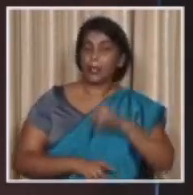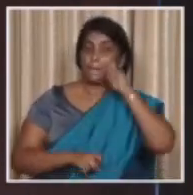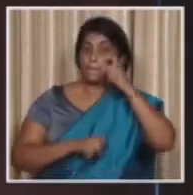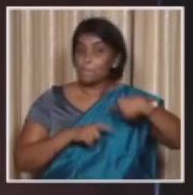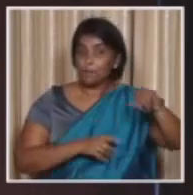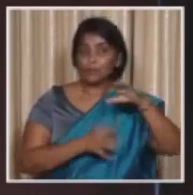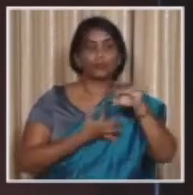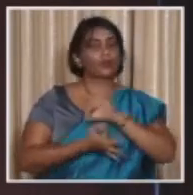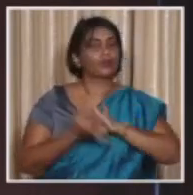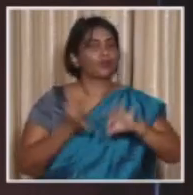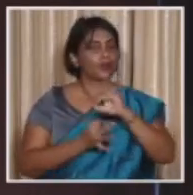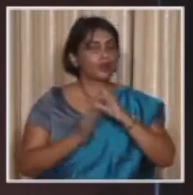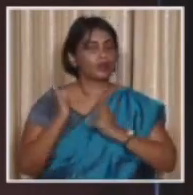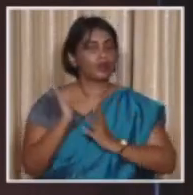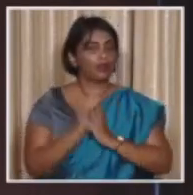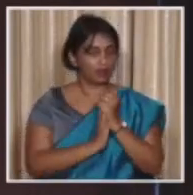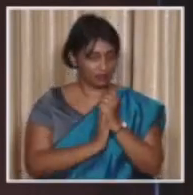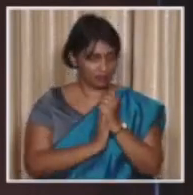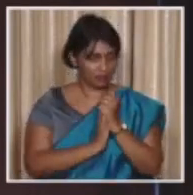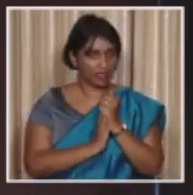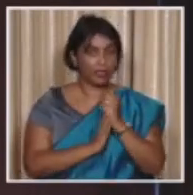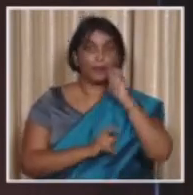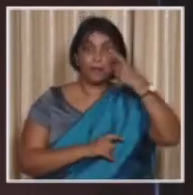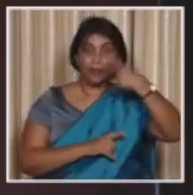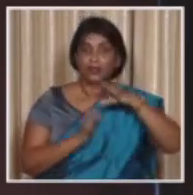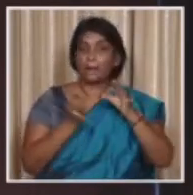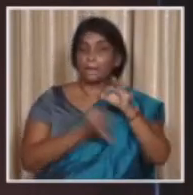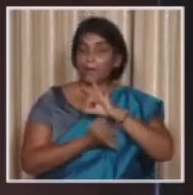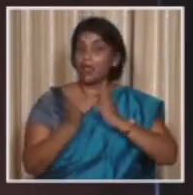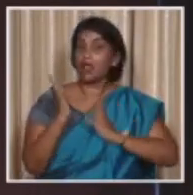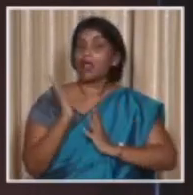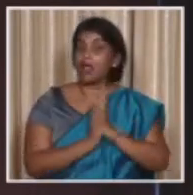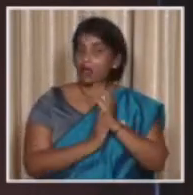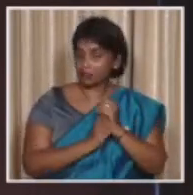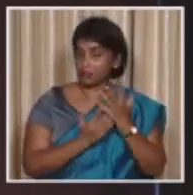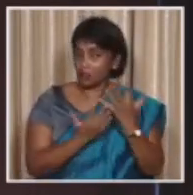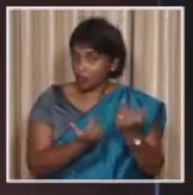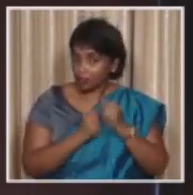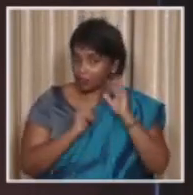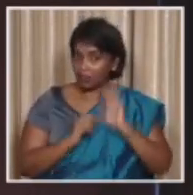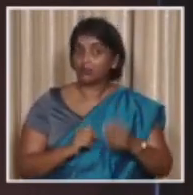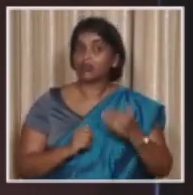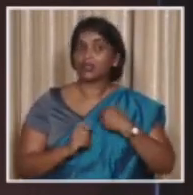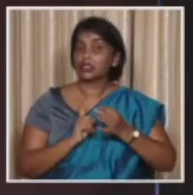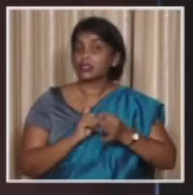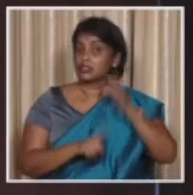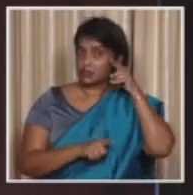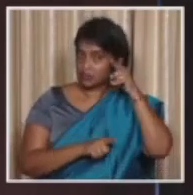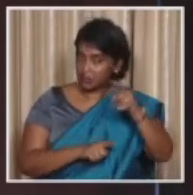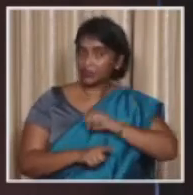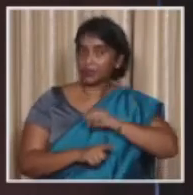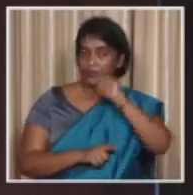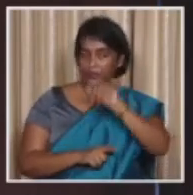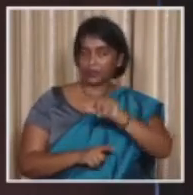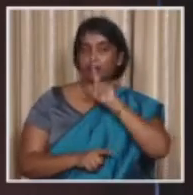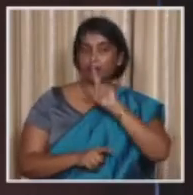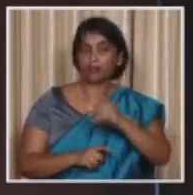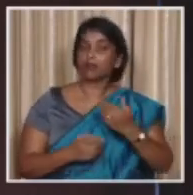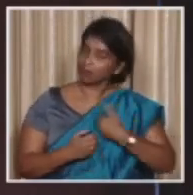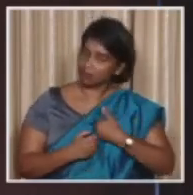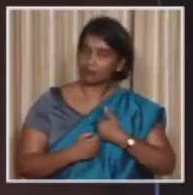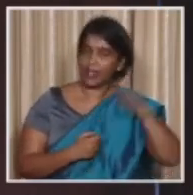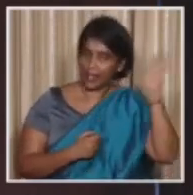ජනතාවගේ ප්‍රජාතන්ත්‍රවාදී අයිතිය ඉවර කරනවා. ජනතාවගේ ප්‍රජාතන්ත්‍රවාදී අයිතිය උදුර ගන්න උත්සාහ කරුවොත් ජනාධිපතිතුමාට අපි පැහැදිලිව කියනවා අපි